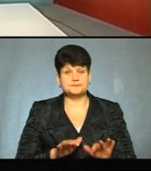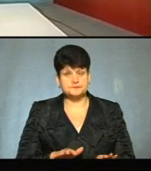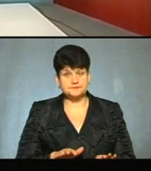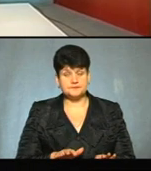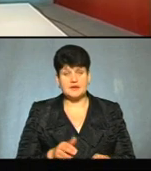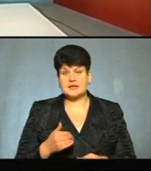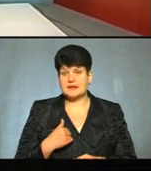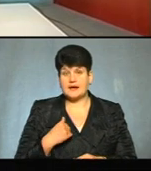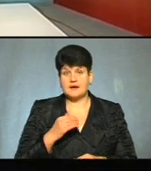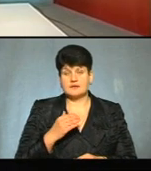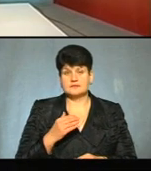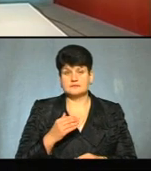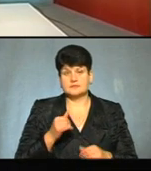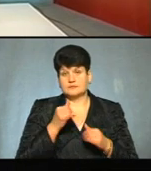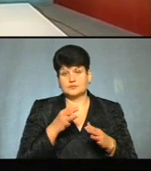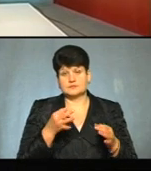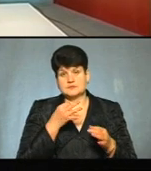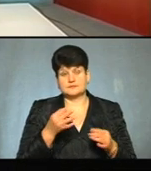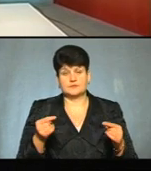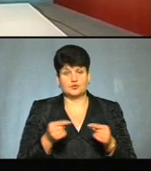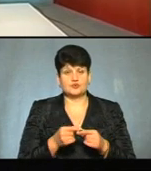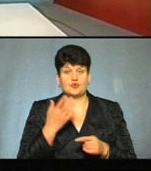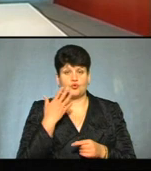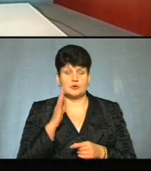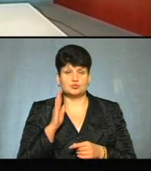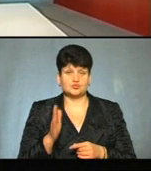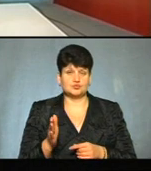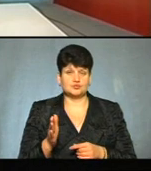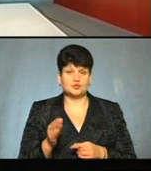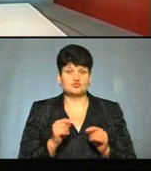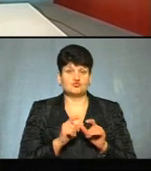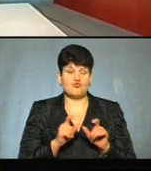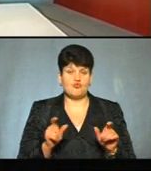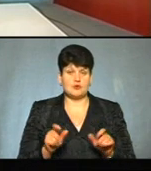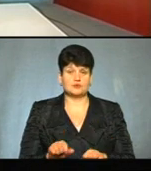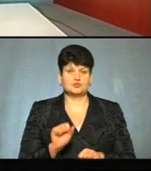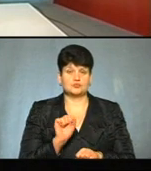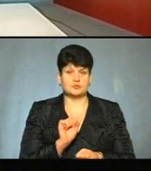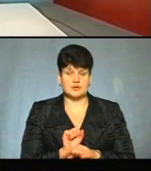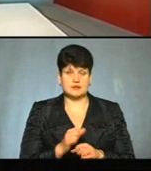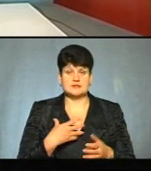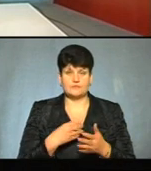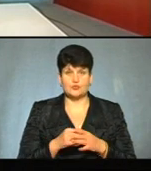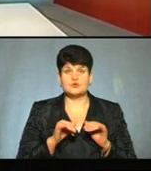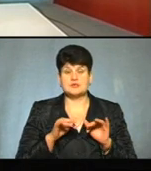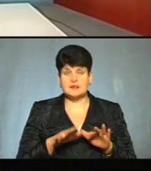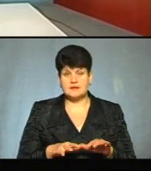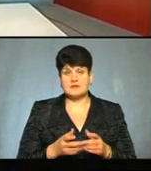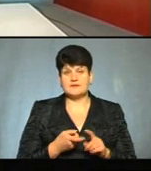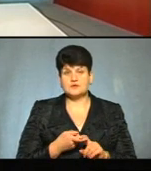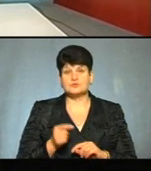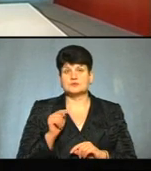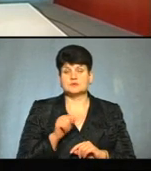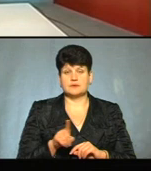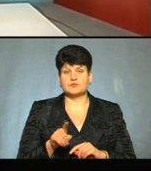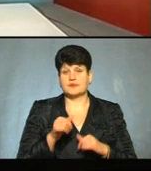і я не виключаю ситуації, коли будуть школи призупиняти свою діяльність за рахунок